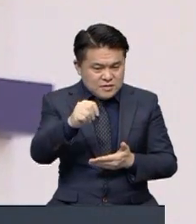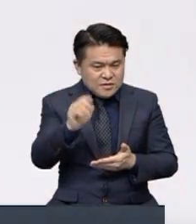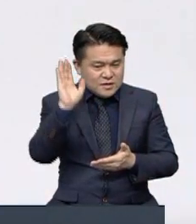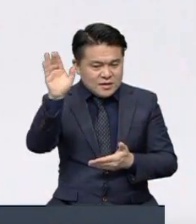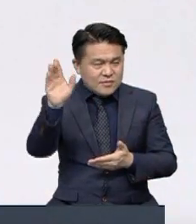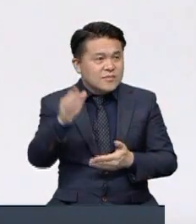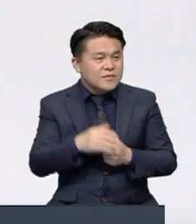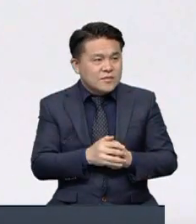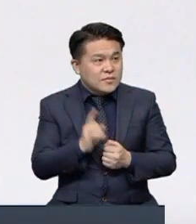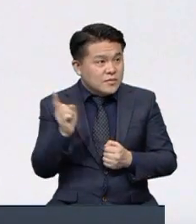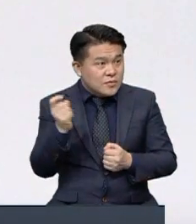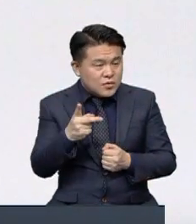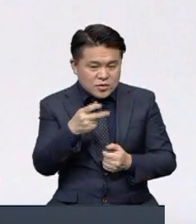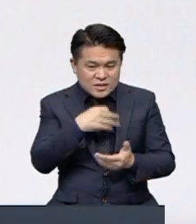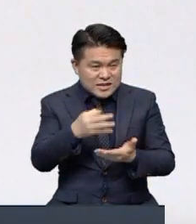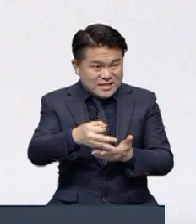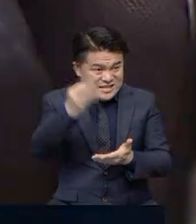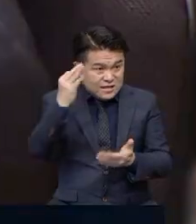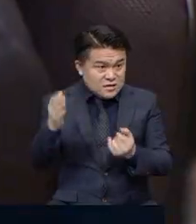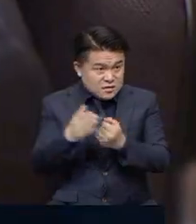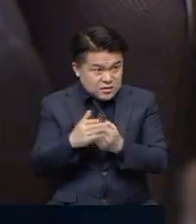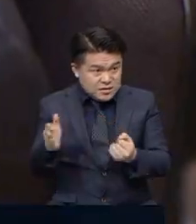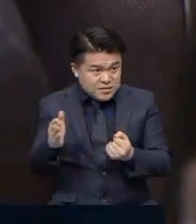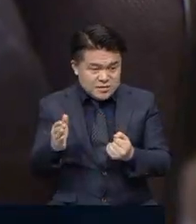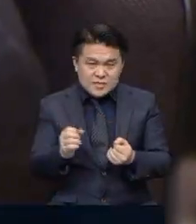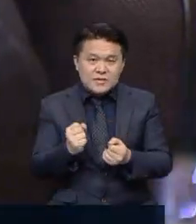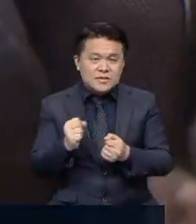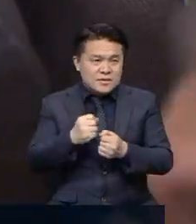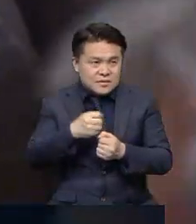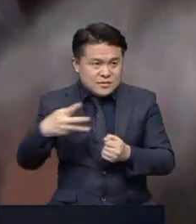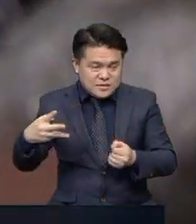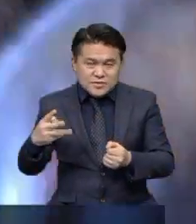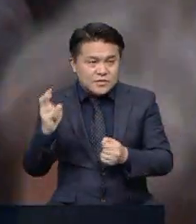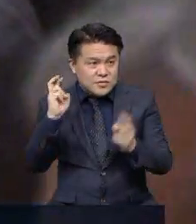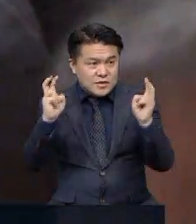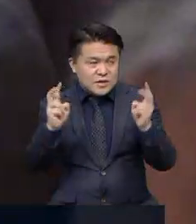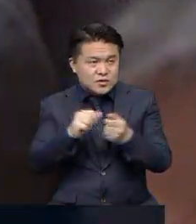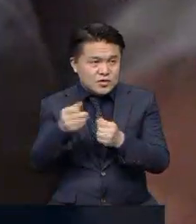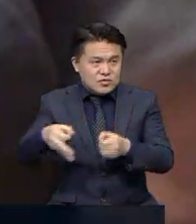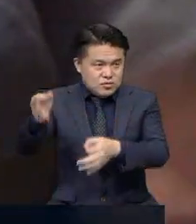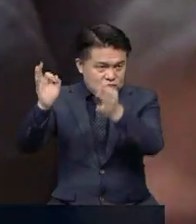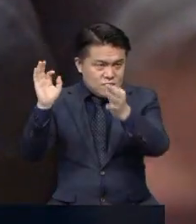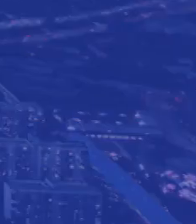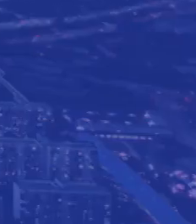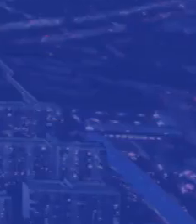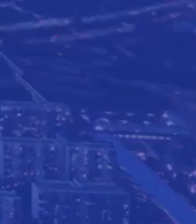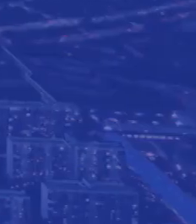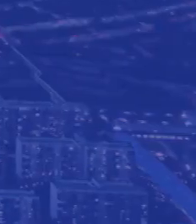기대감에 삼성물산과 삼성생명 주가는 강세를 보였습니다. SBS 한세연입니다.